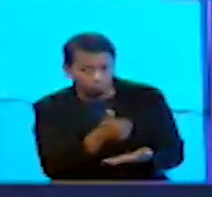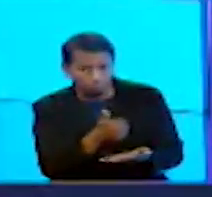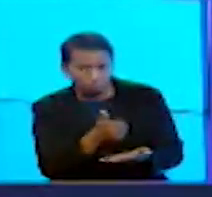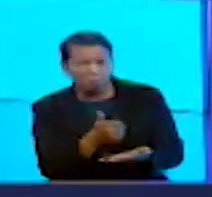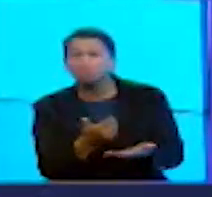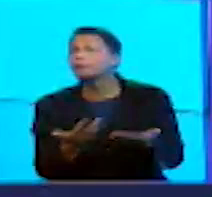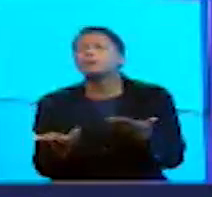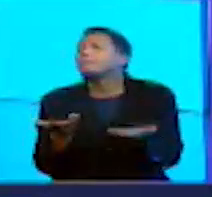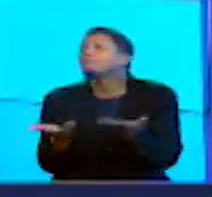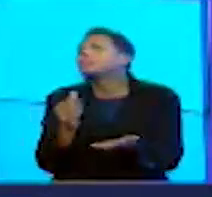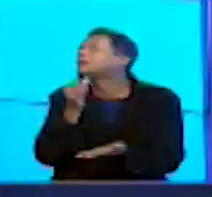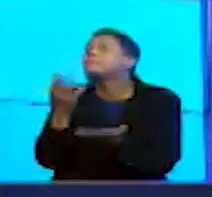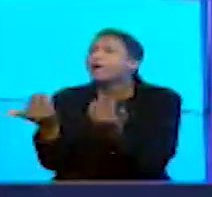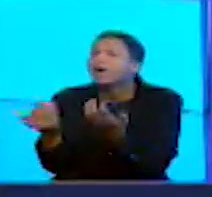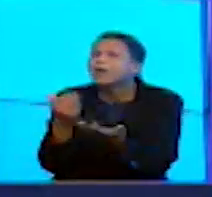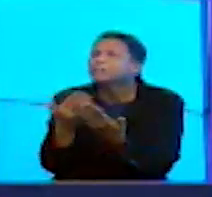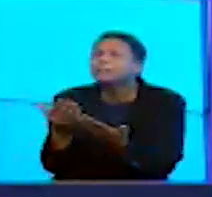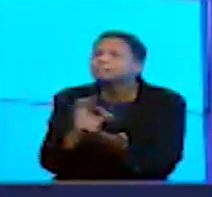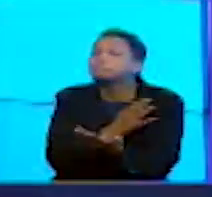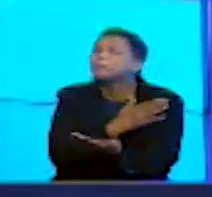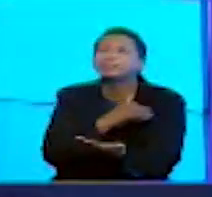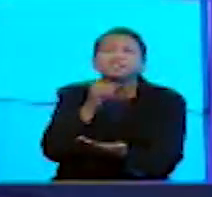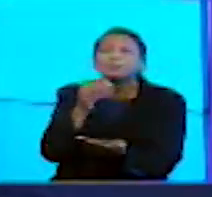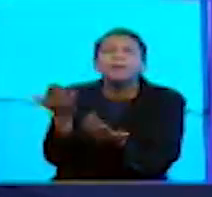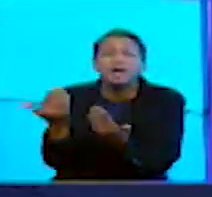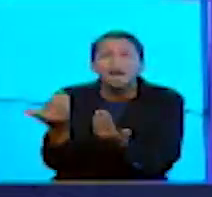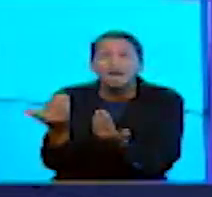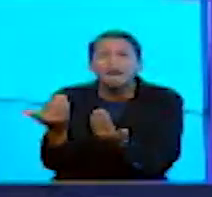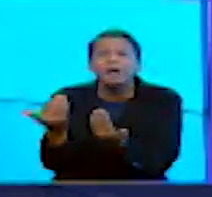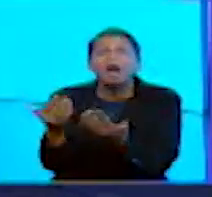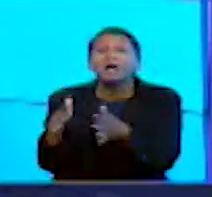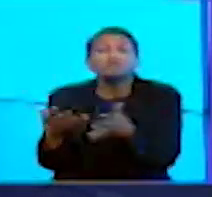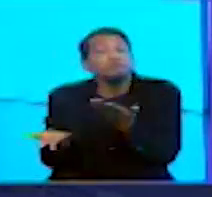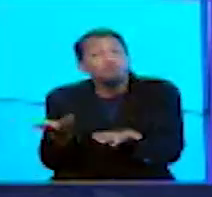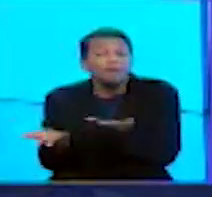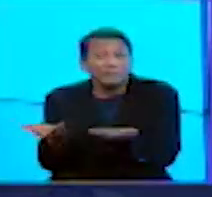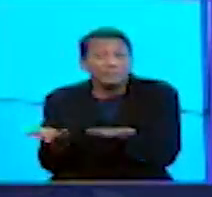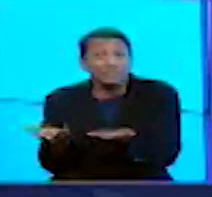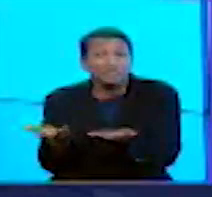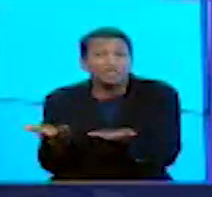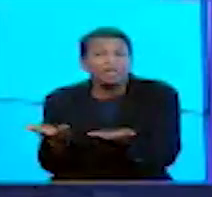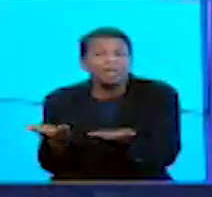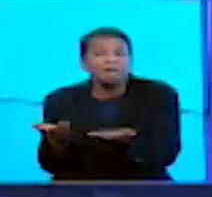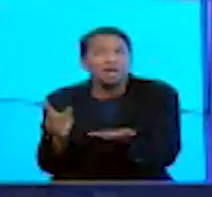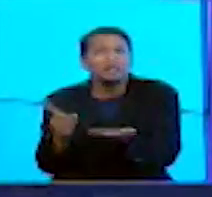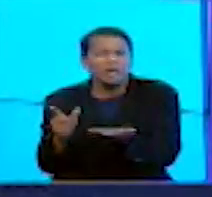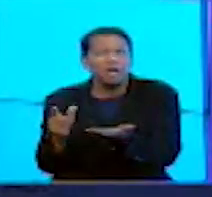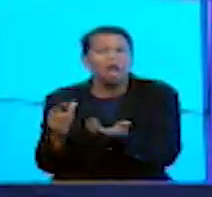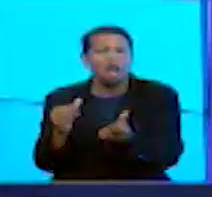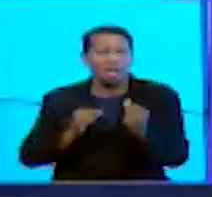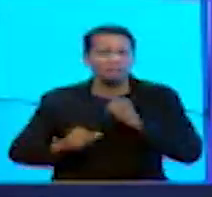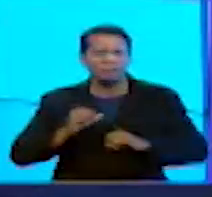apalagi Presiden pernah membuka terhadap para aktivis 98 untuk masuk ke kabinet. Apakah ini